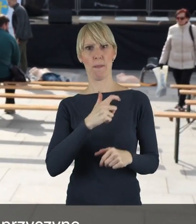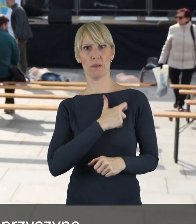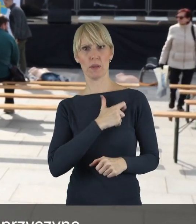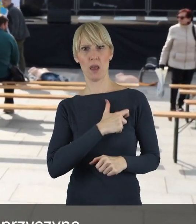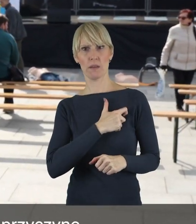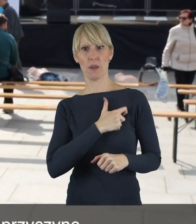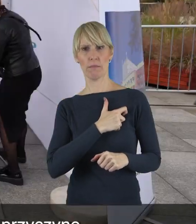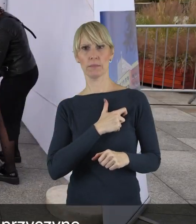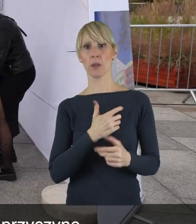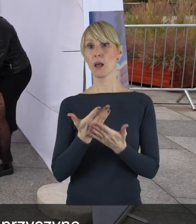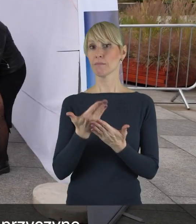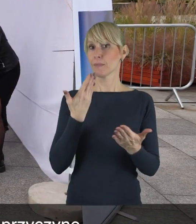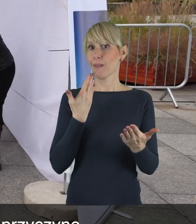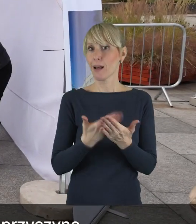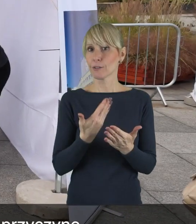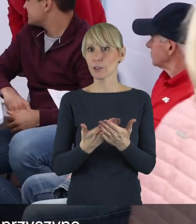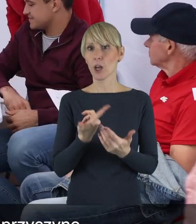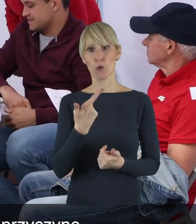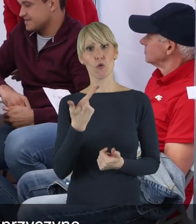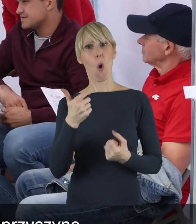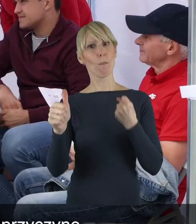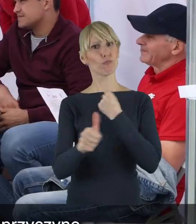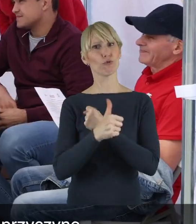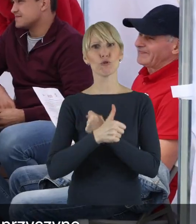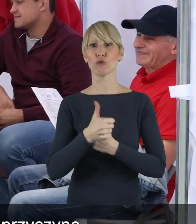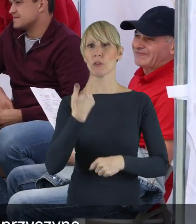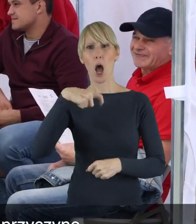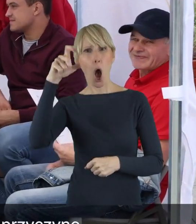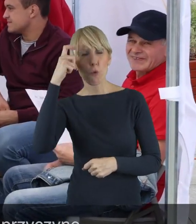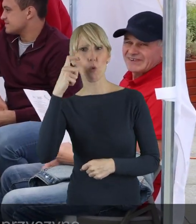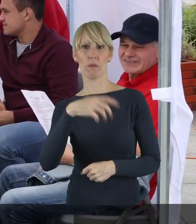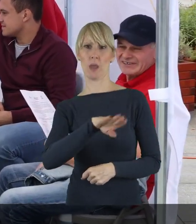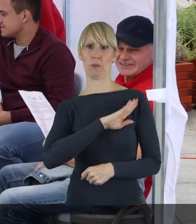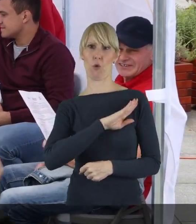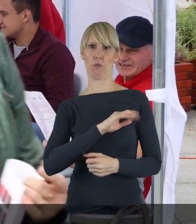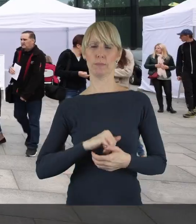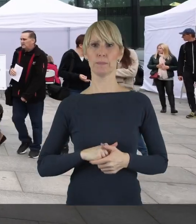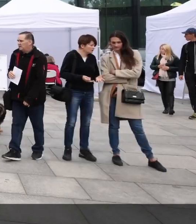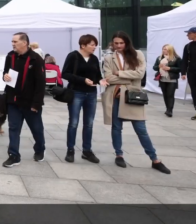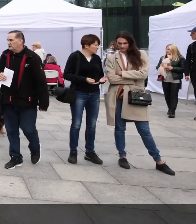stanowią główną przyczynę zgonów w cywilizacjach zachodnich.